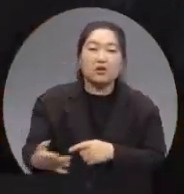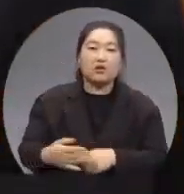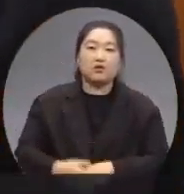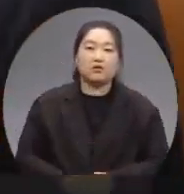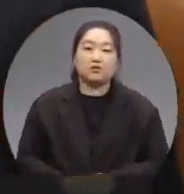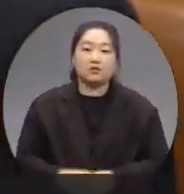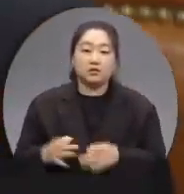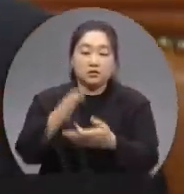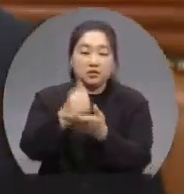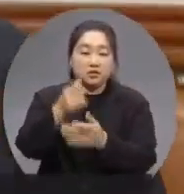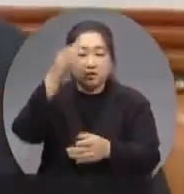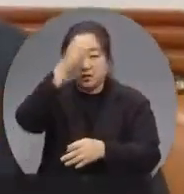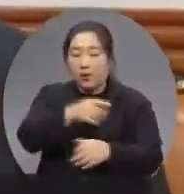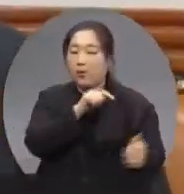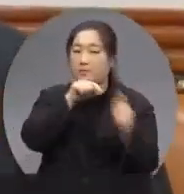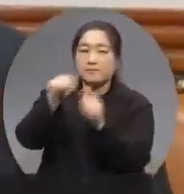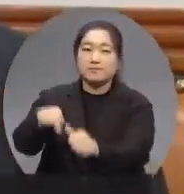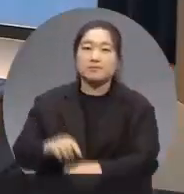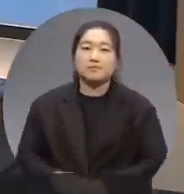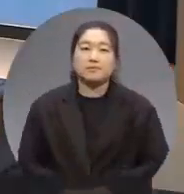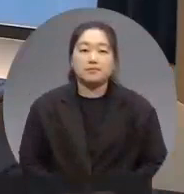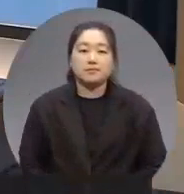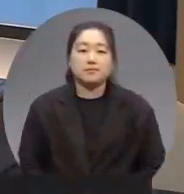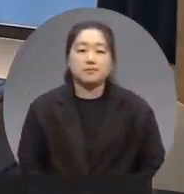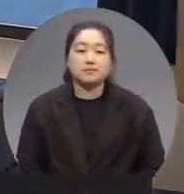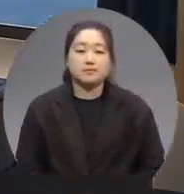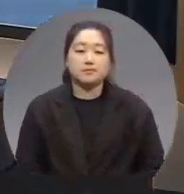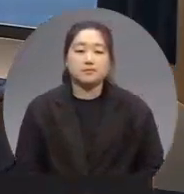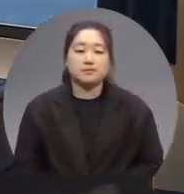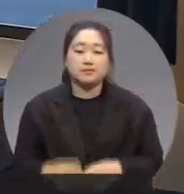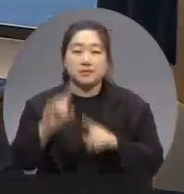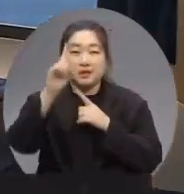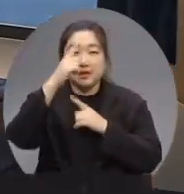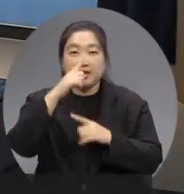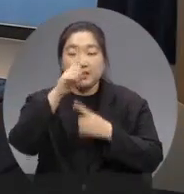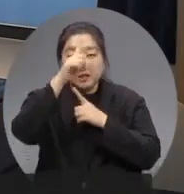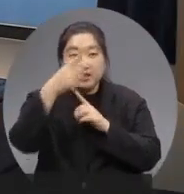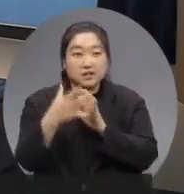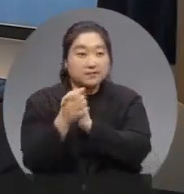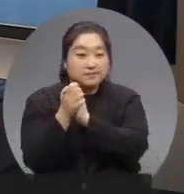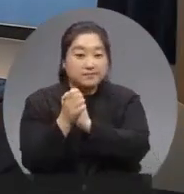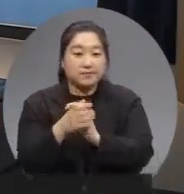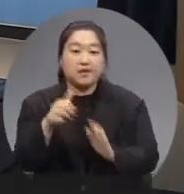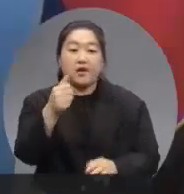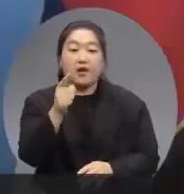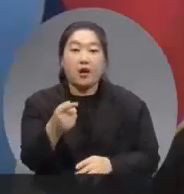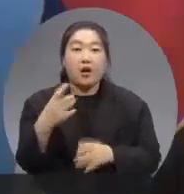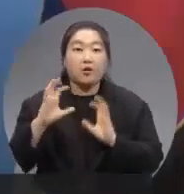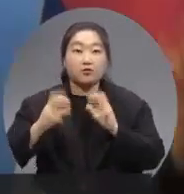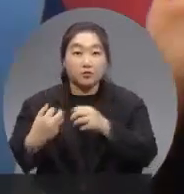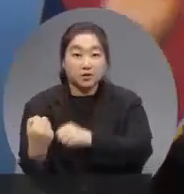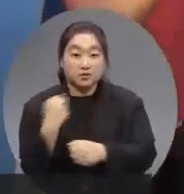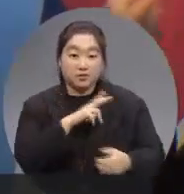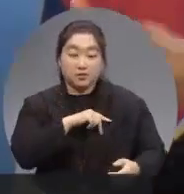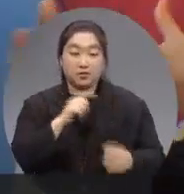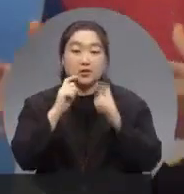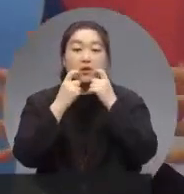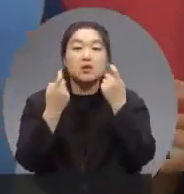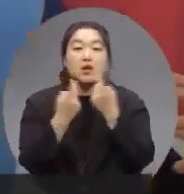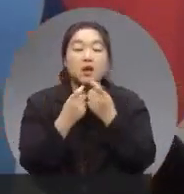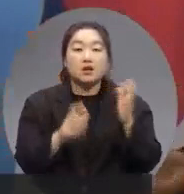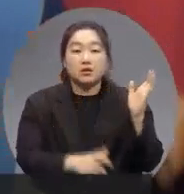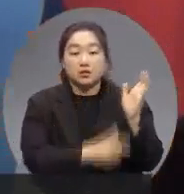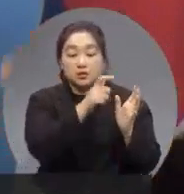김지사의 사과를 촉구했습니다 친 이준석계인 허은하 국민의 의원도 자신의 sns에